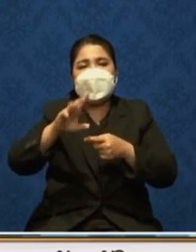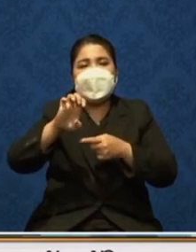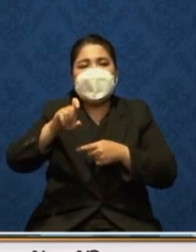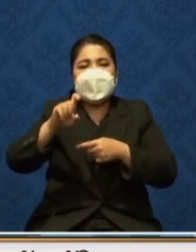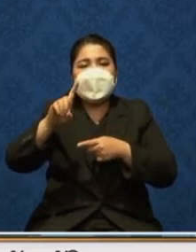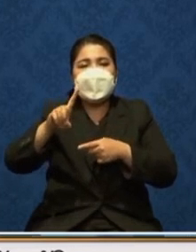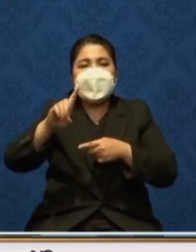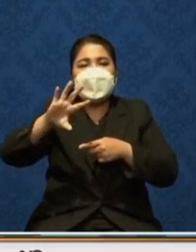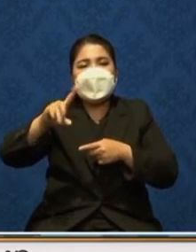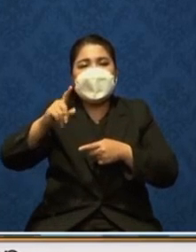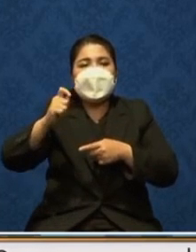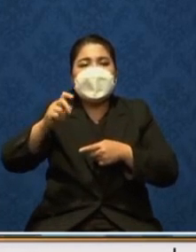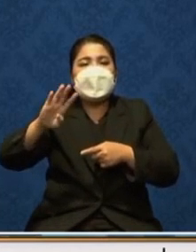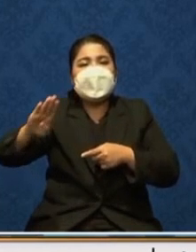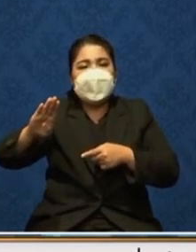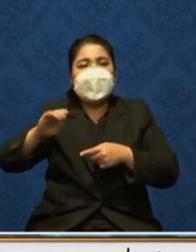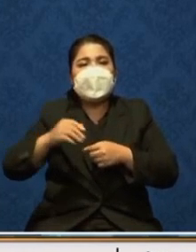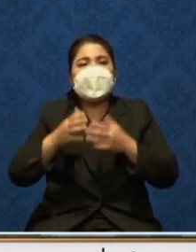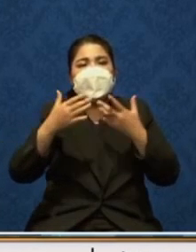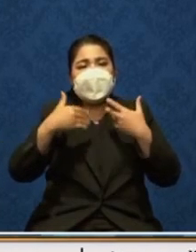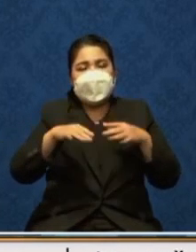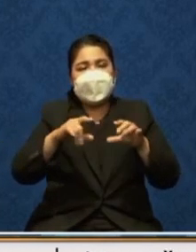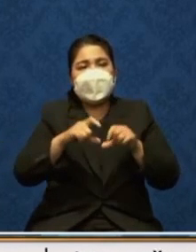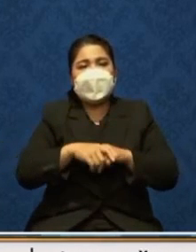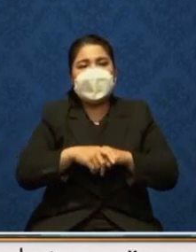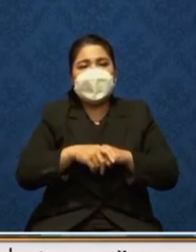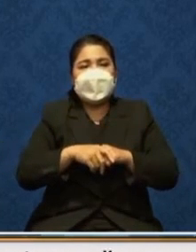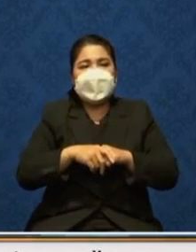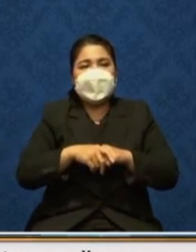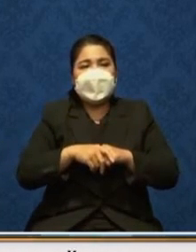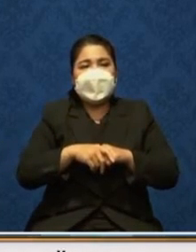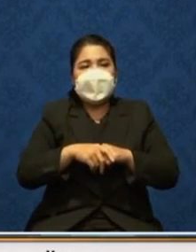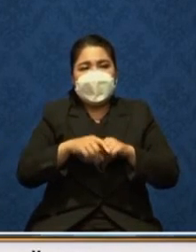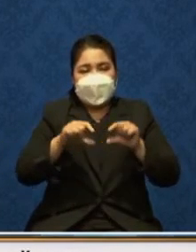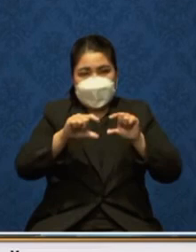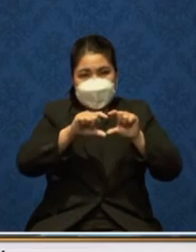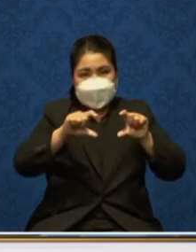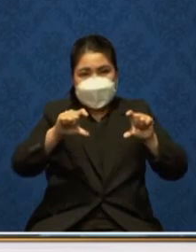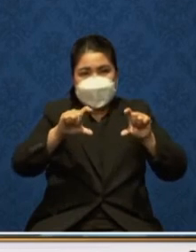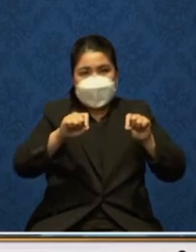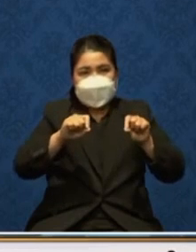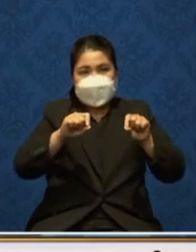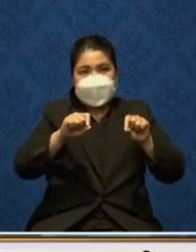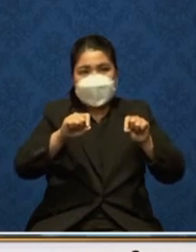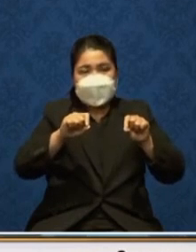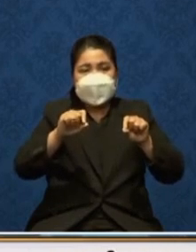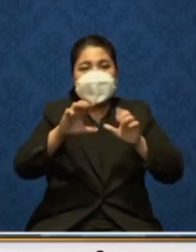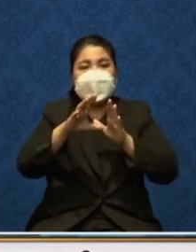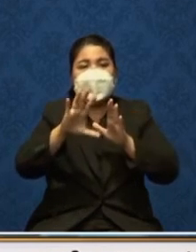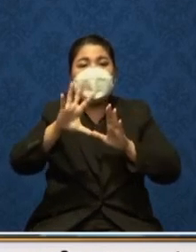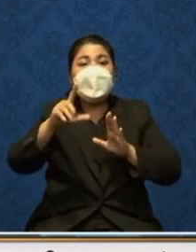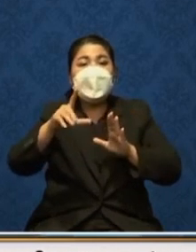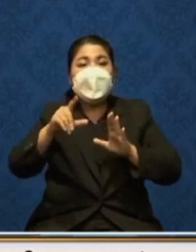คำสั่งสถีกา บอกแล้ววถอยในกรอบนี้เป็พืนที่ของรถไฟทมประเด็กอย